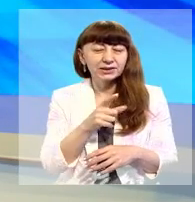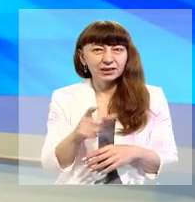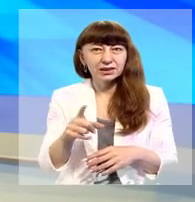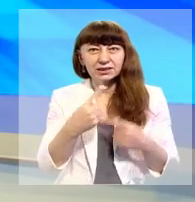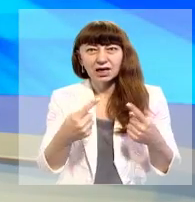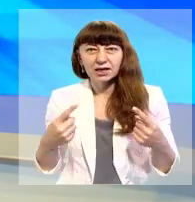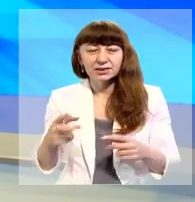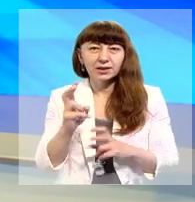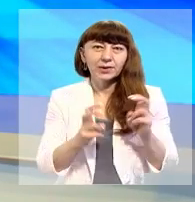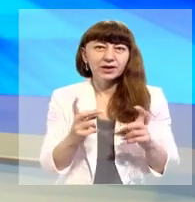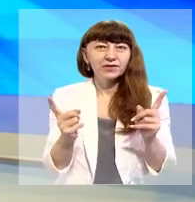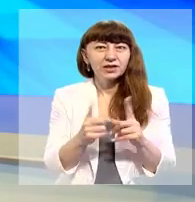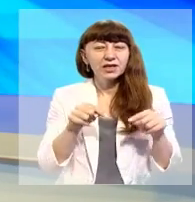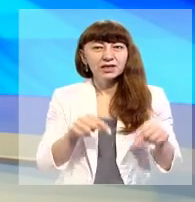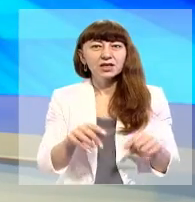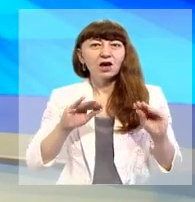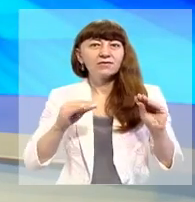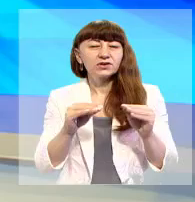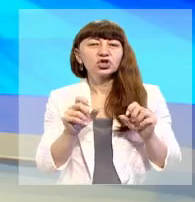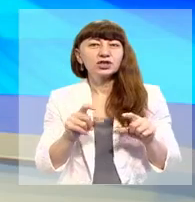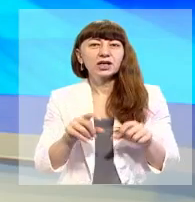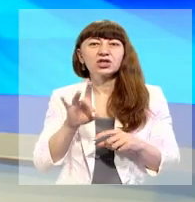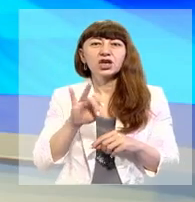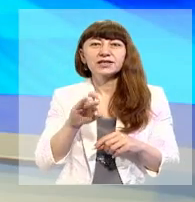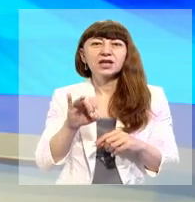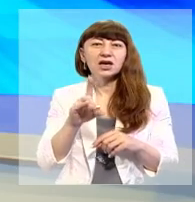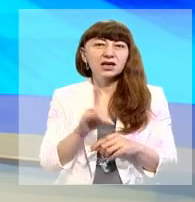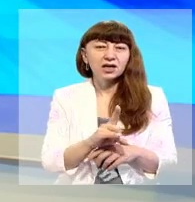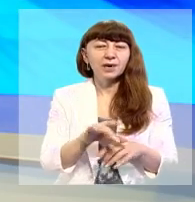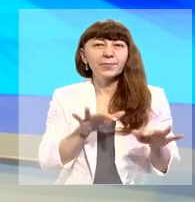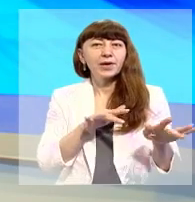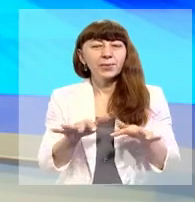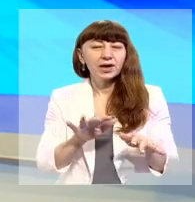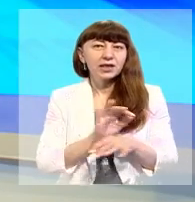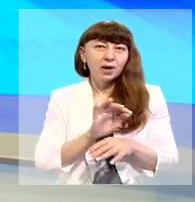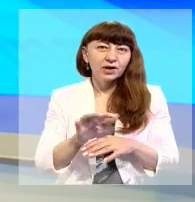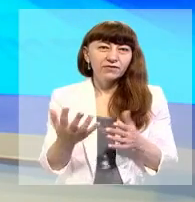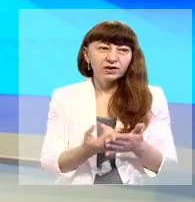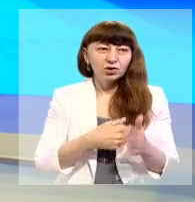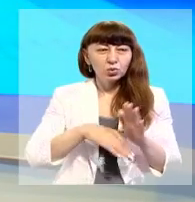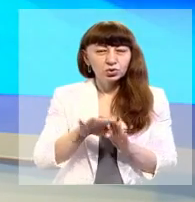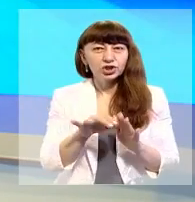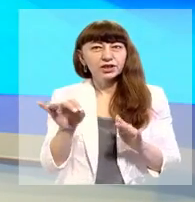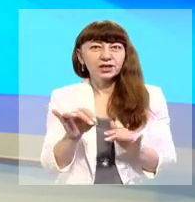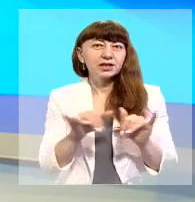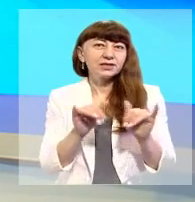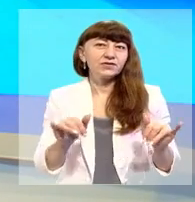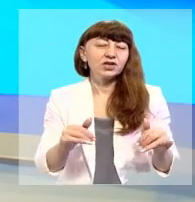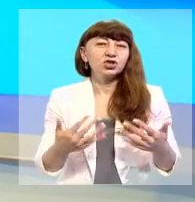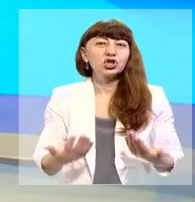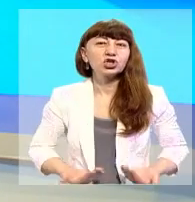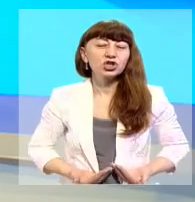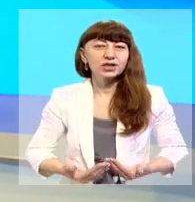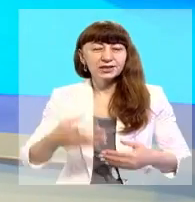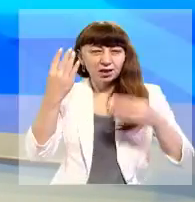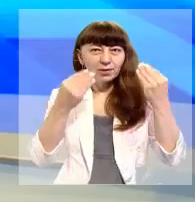людей из разных предприятий собрались на фестивале «Жатигора Жастары». Мероприятие направлено не только на выявление лучших, но и на развитие активной жизненной